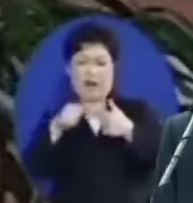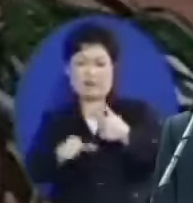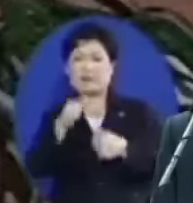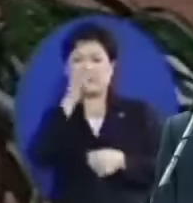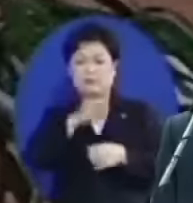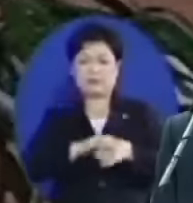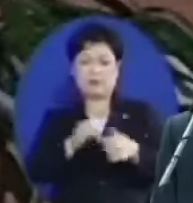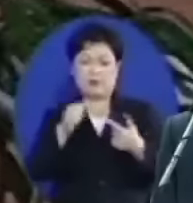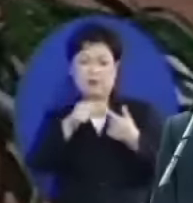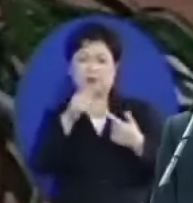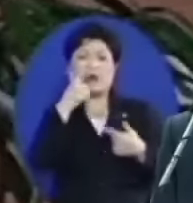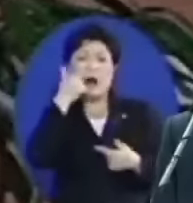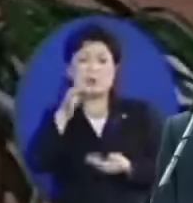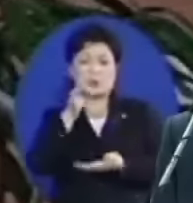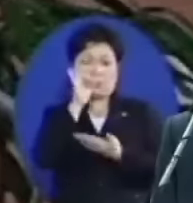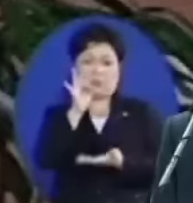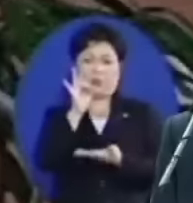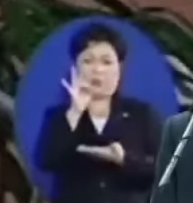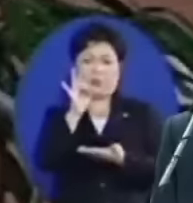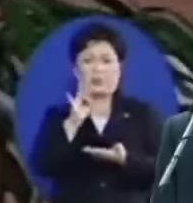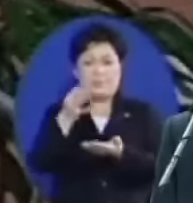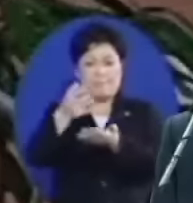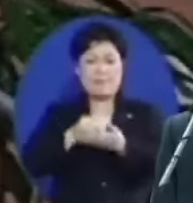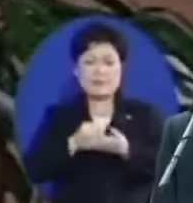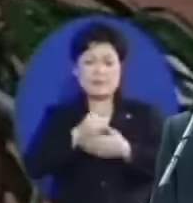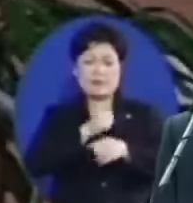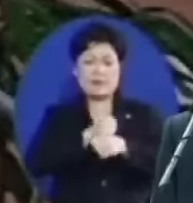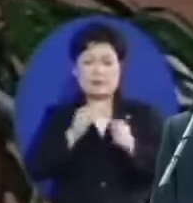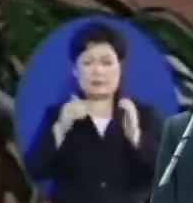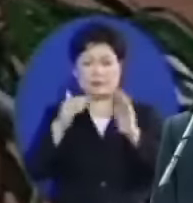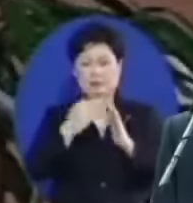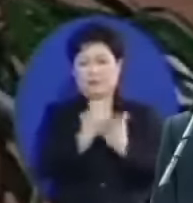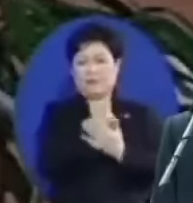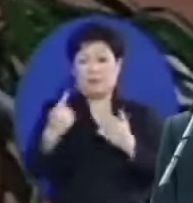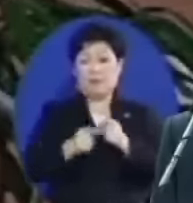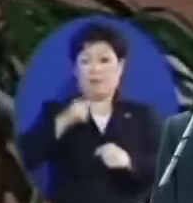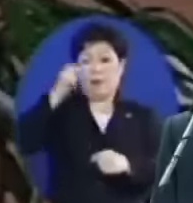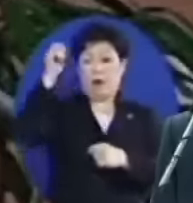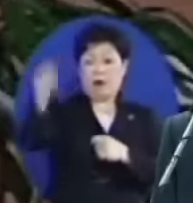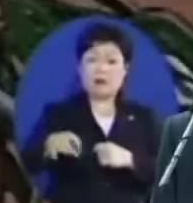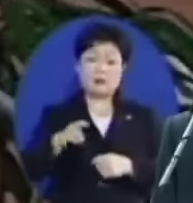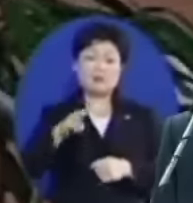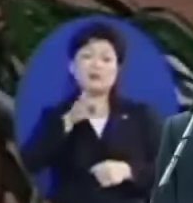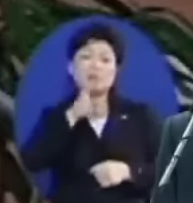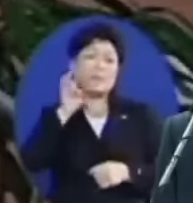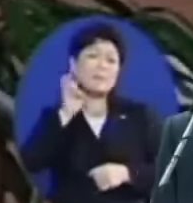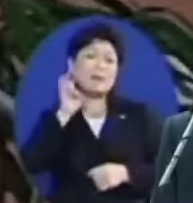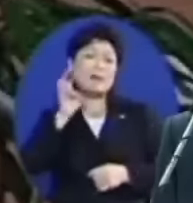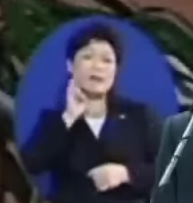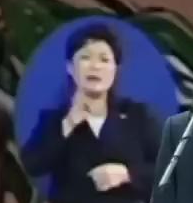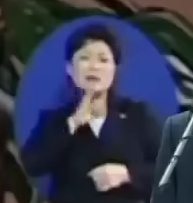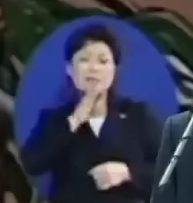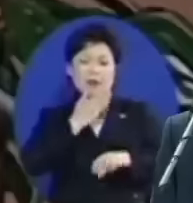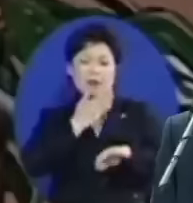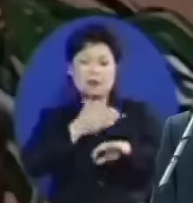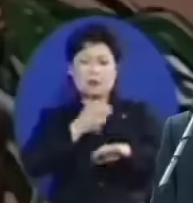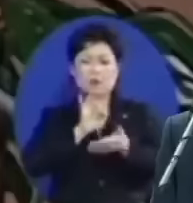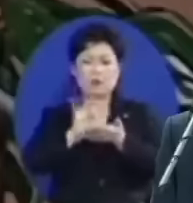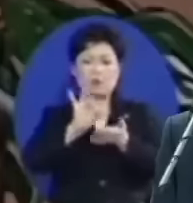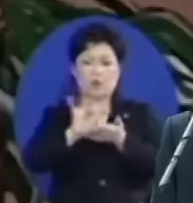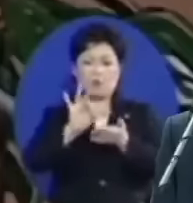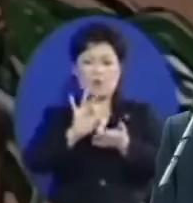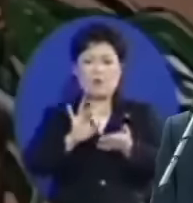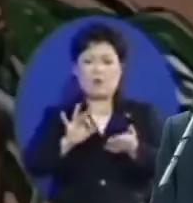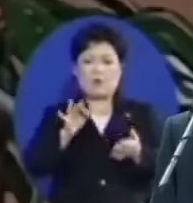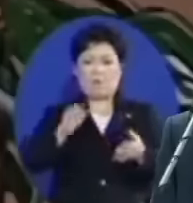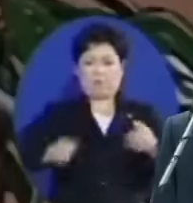그 둘째가 아버지 재산을 상속받아서 집을 떠나 멀리 가서 창기와 탕진해버리고 말았던 것입니다.